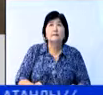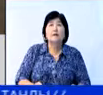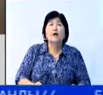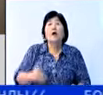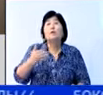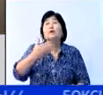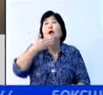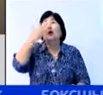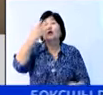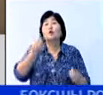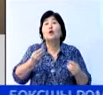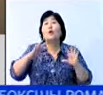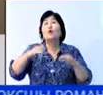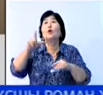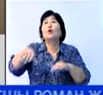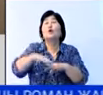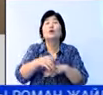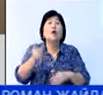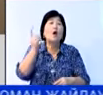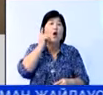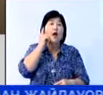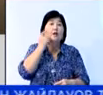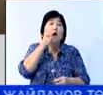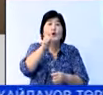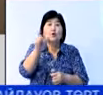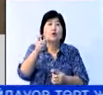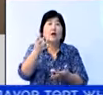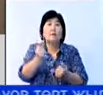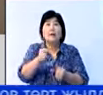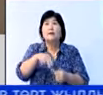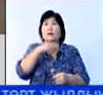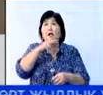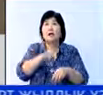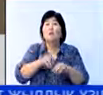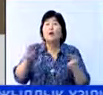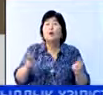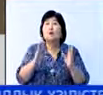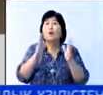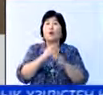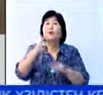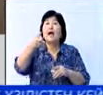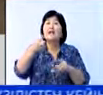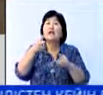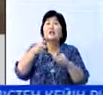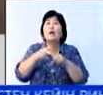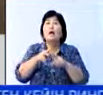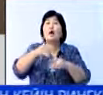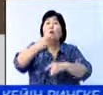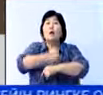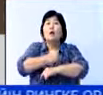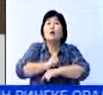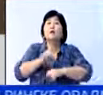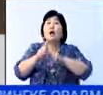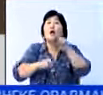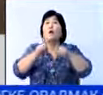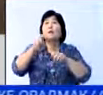Мына жаздыгүнгі оқиғаны тұрғындар ұялы телефонына түсіріп алған. Қырағы сақшы өрт шыққан үйдің екінші қабатына балконнан өрмелеп